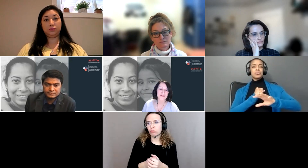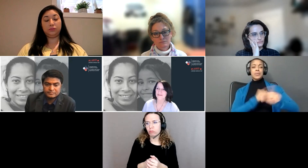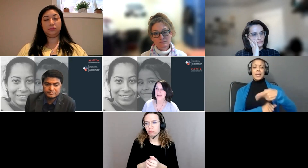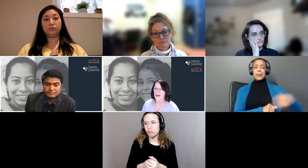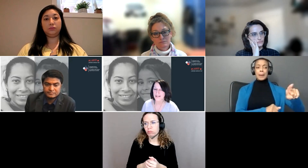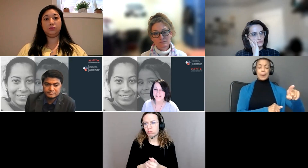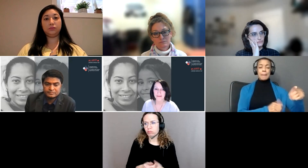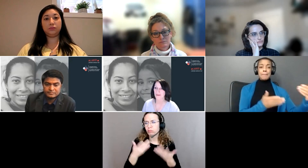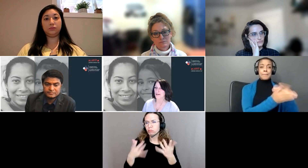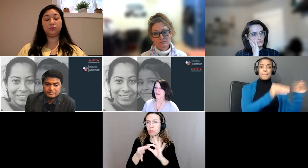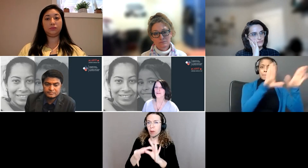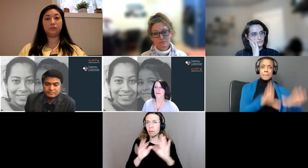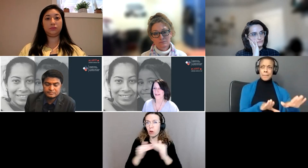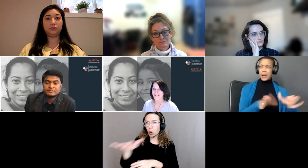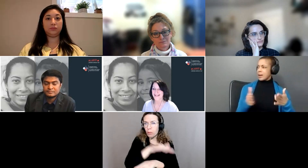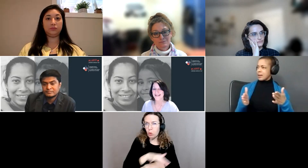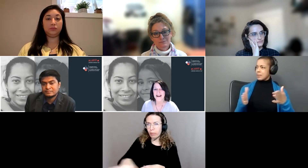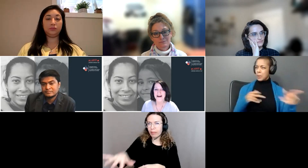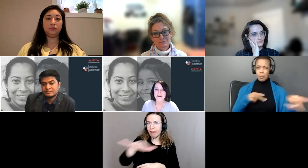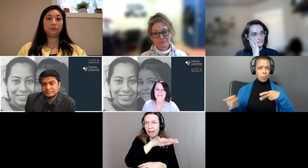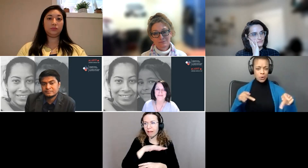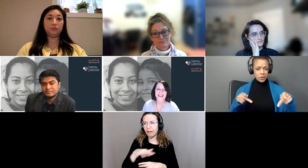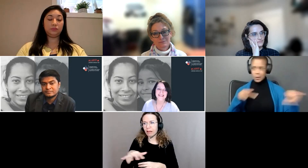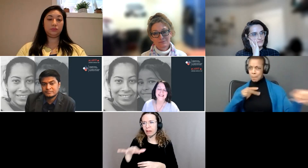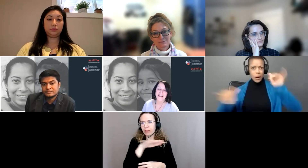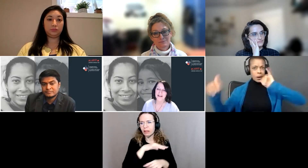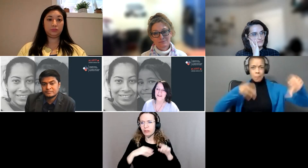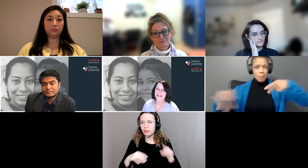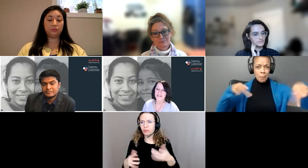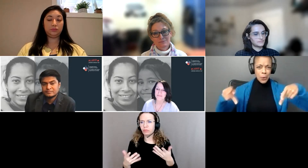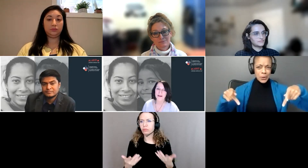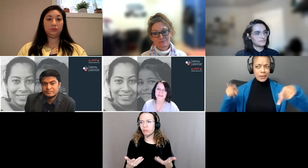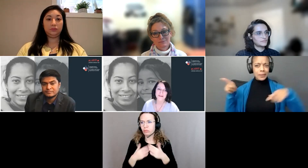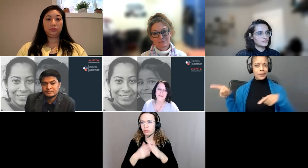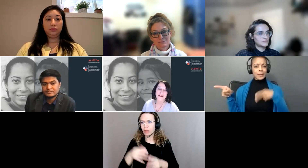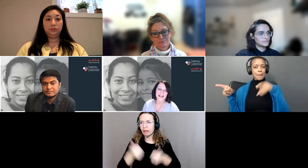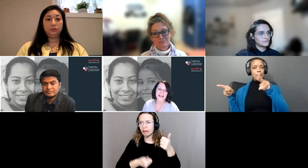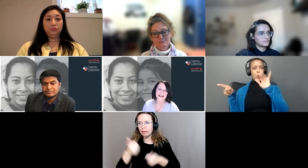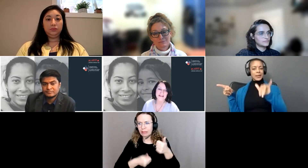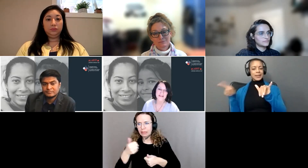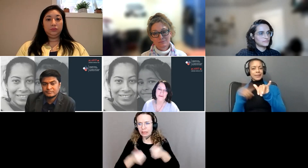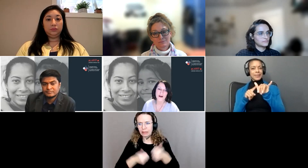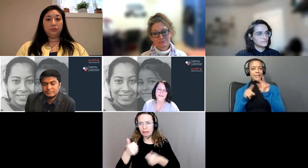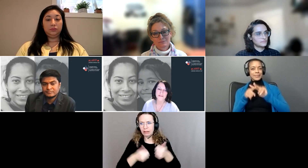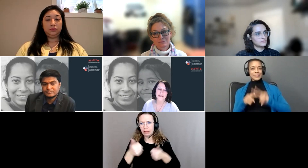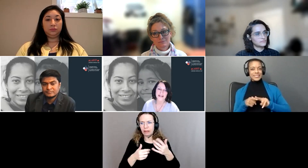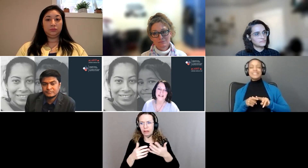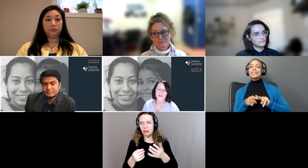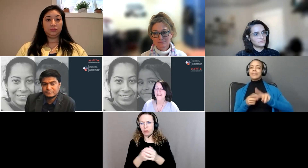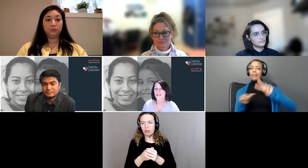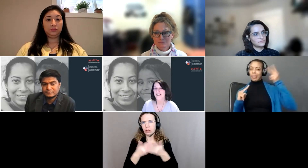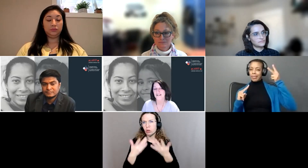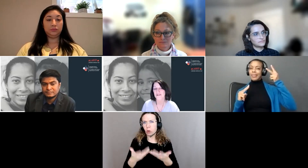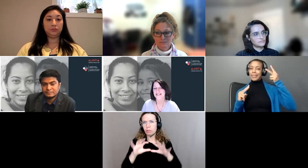la communauté ont reçu et ils ont demandé quelle présentation. Le département de récréation aussi ont